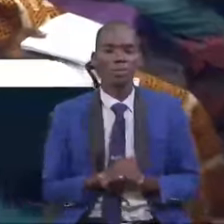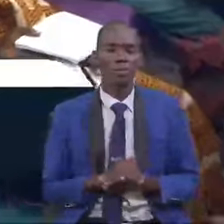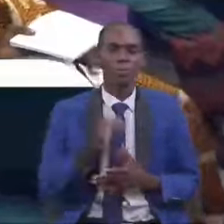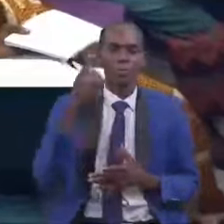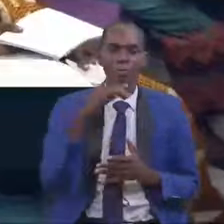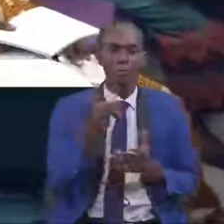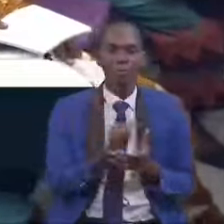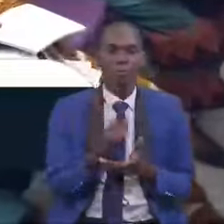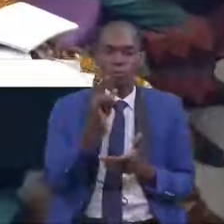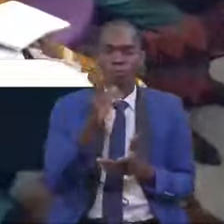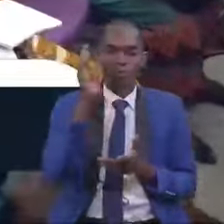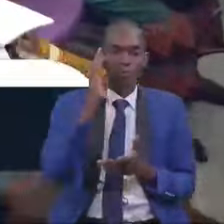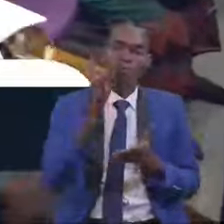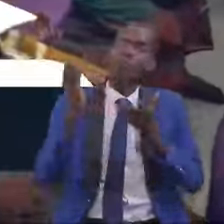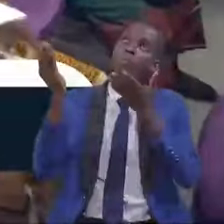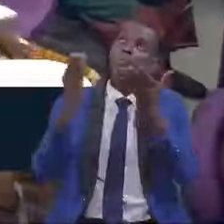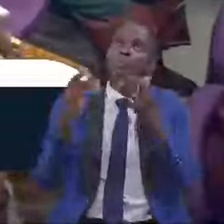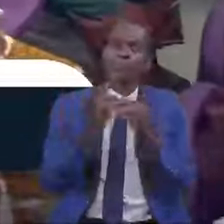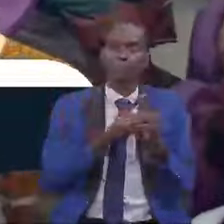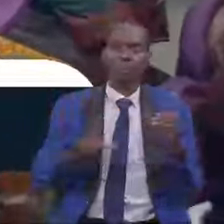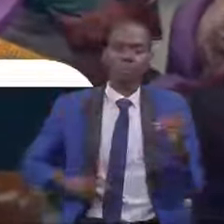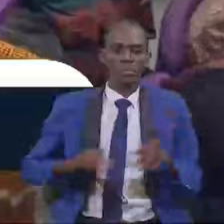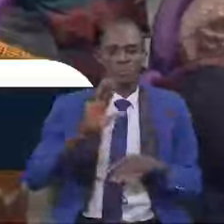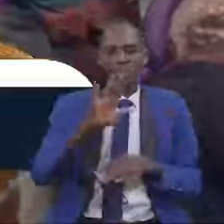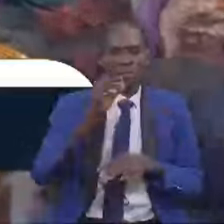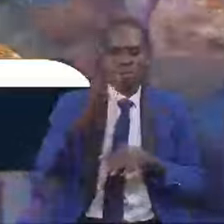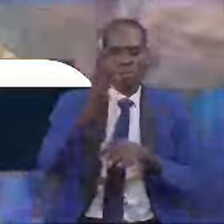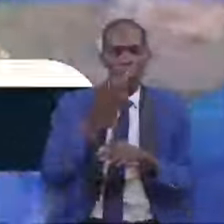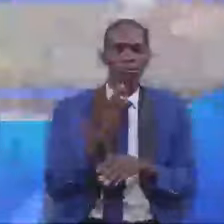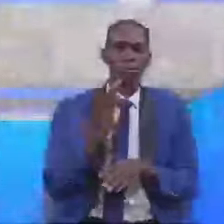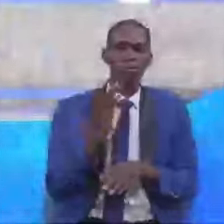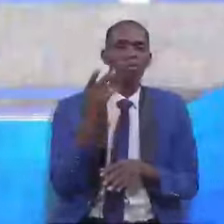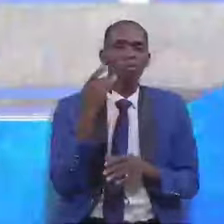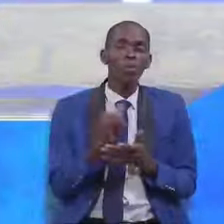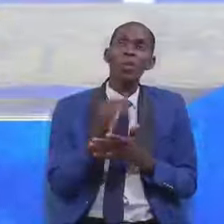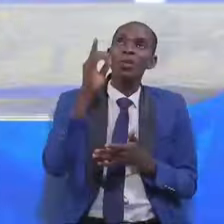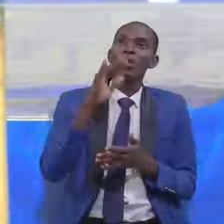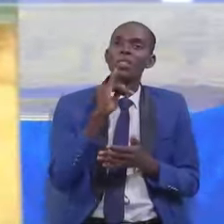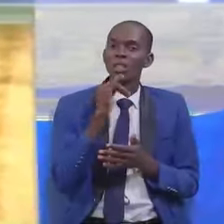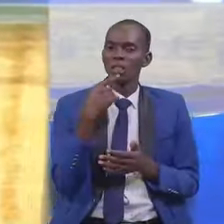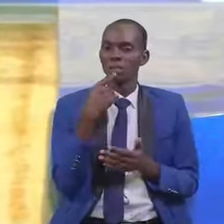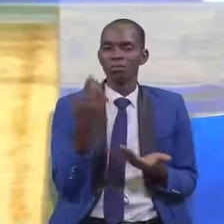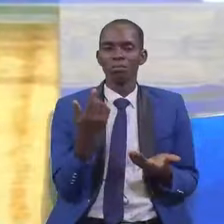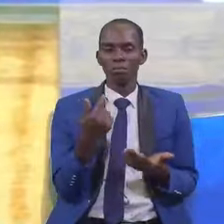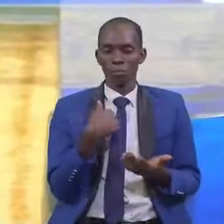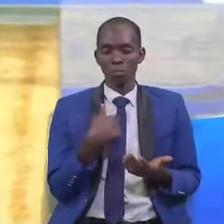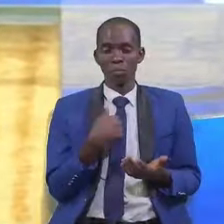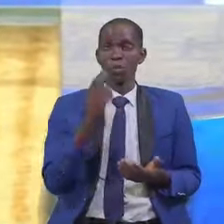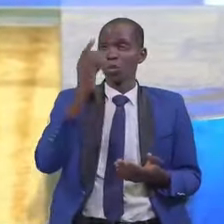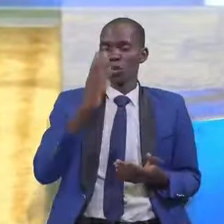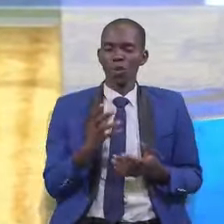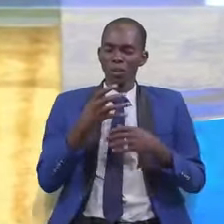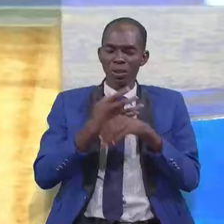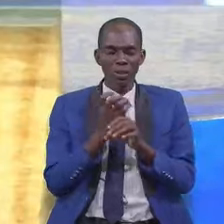l'Éternel, votre Dieu. Vous savez ce que Dieu dit? Dieu dit, je t'ai créé, Satan ne t'a pas créé, donc tu ne vas pas